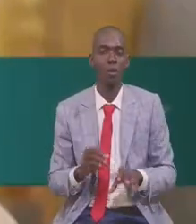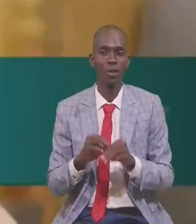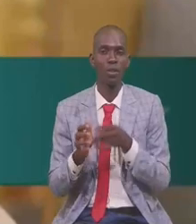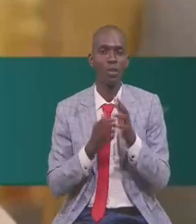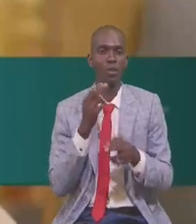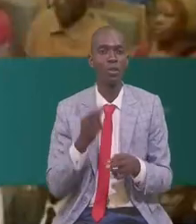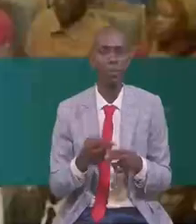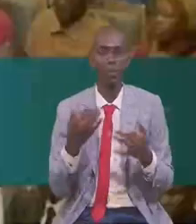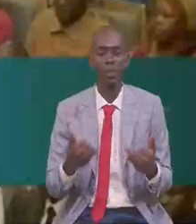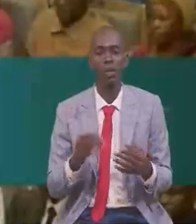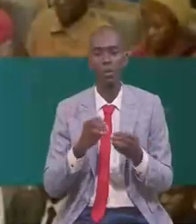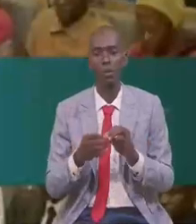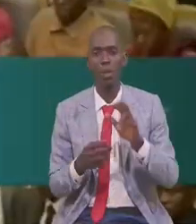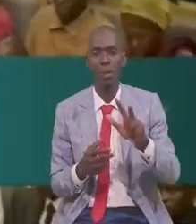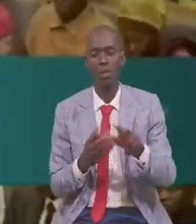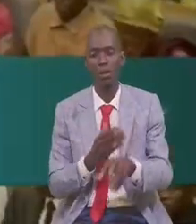Troisième élément,